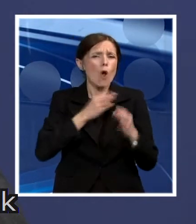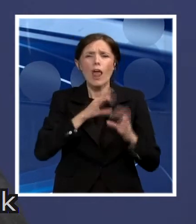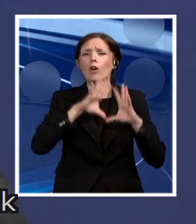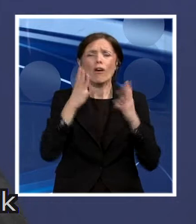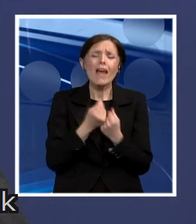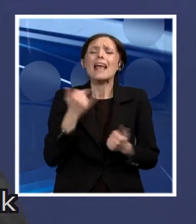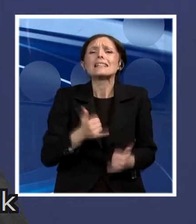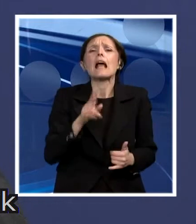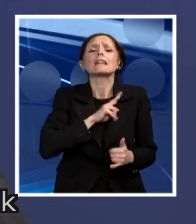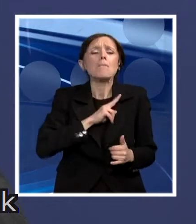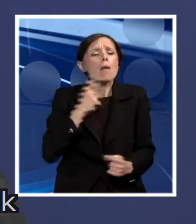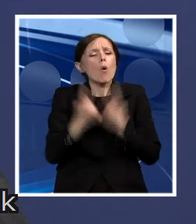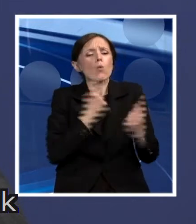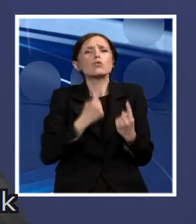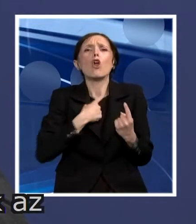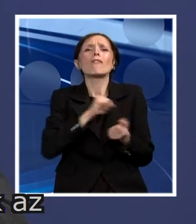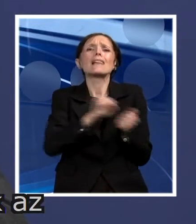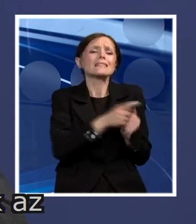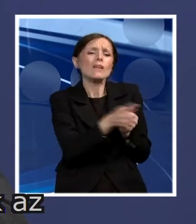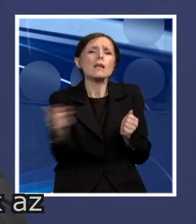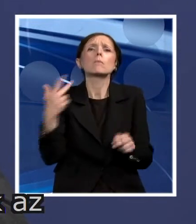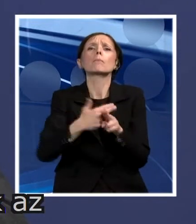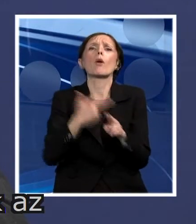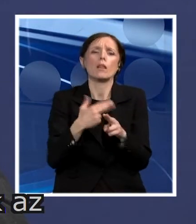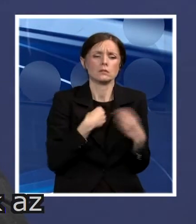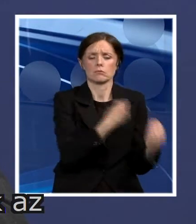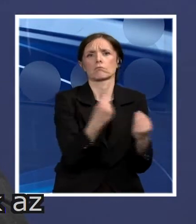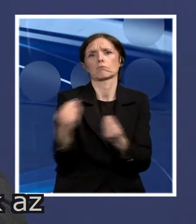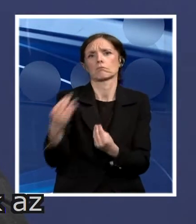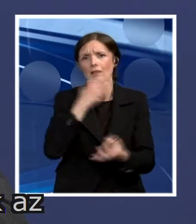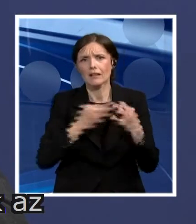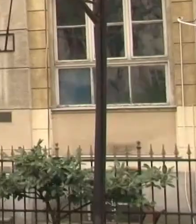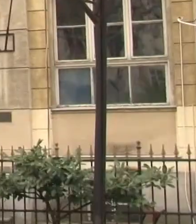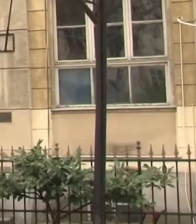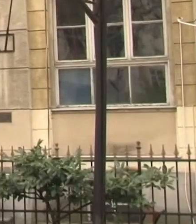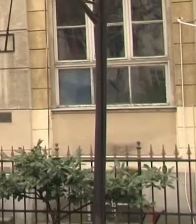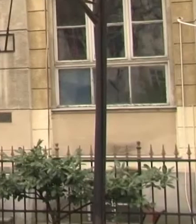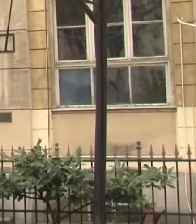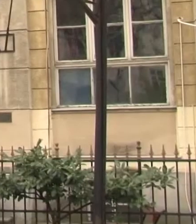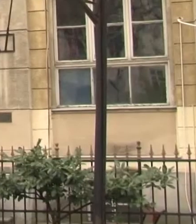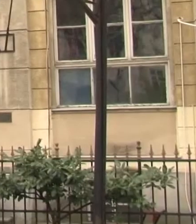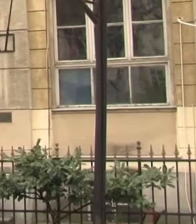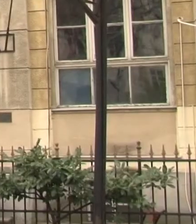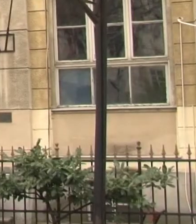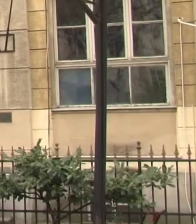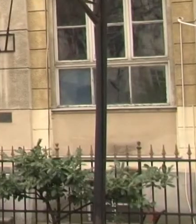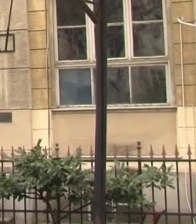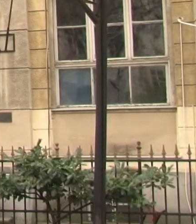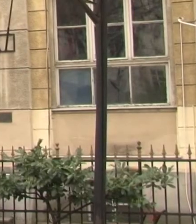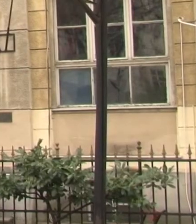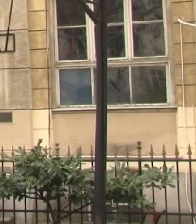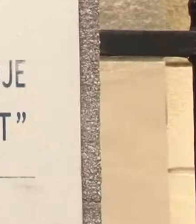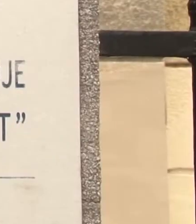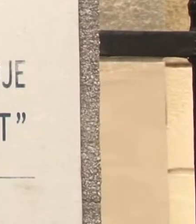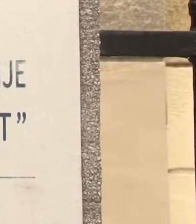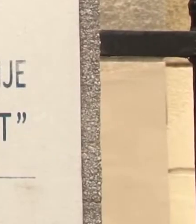naših bolesnika pružimo maksimum koji možemo shodno aktualnom znanju o ovoj bolesti i ovom virusu. Dr. Dária Kisics-Tepavcsevics, a